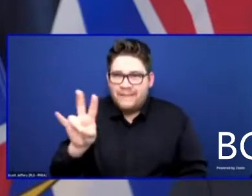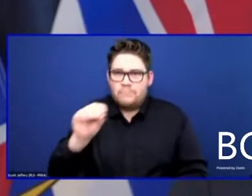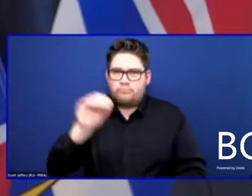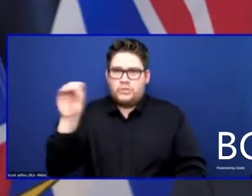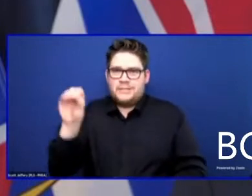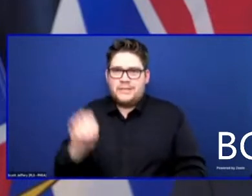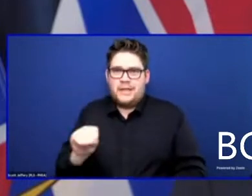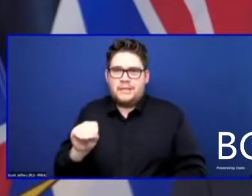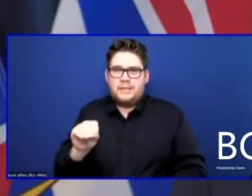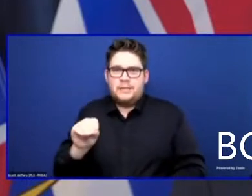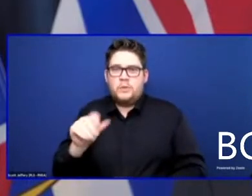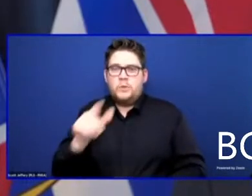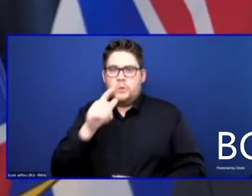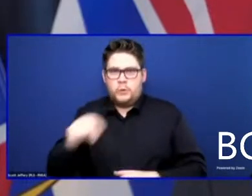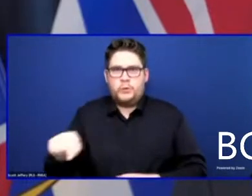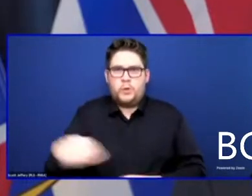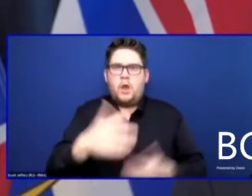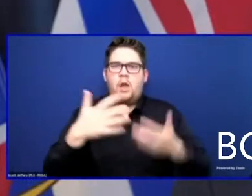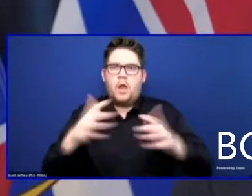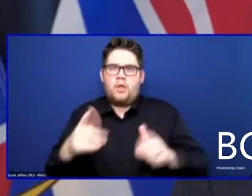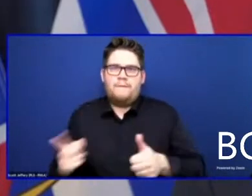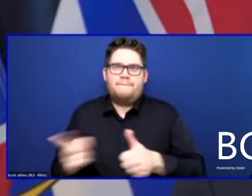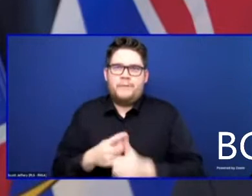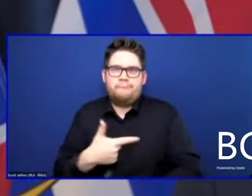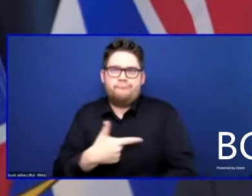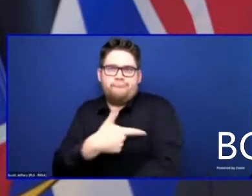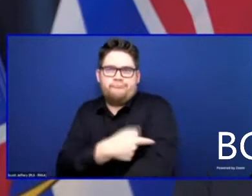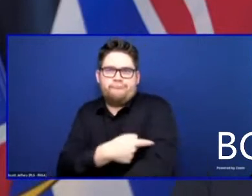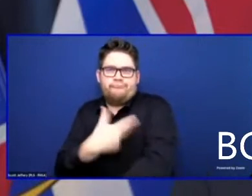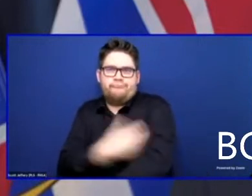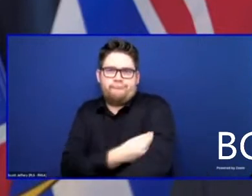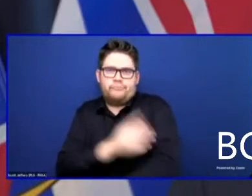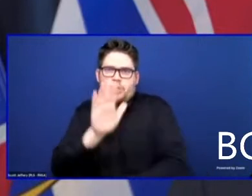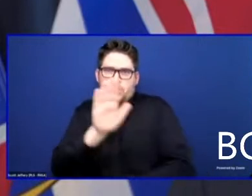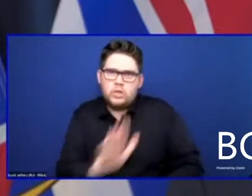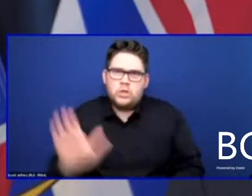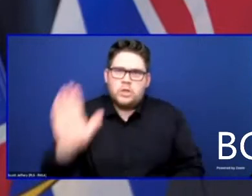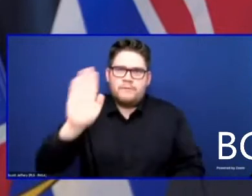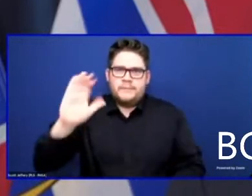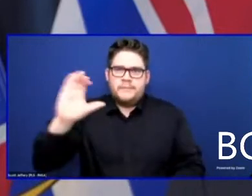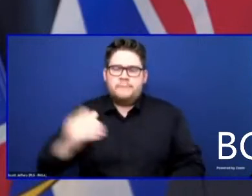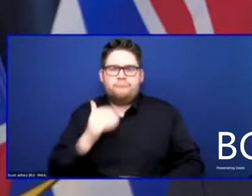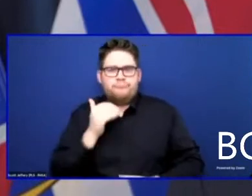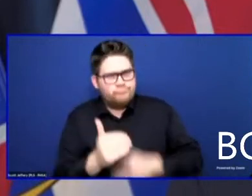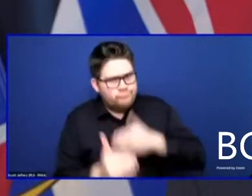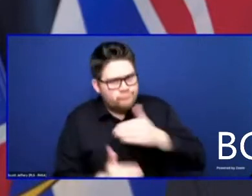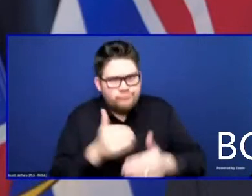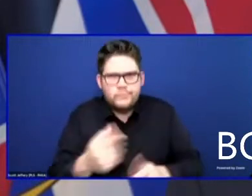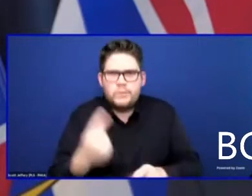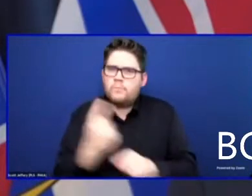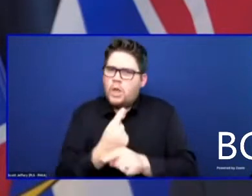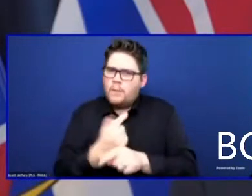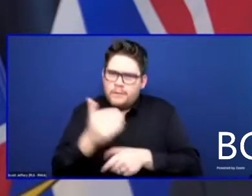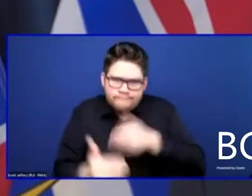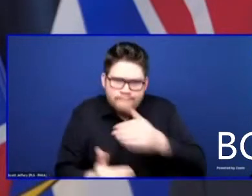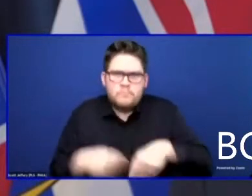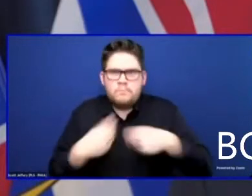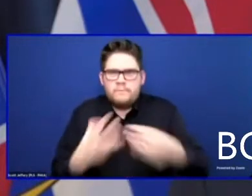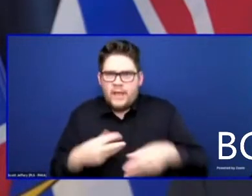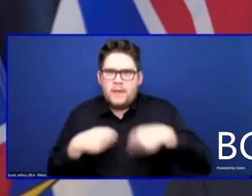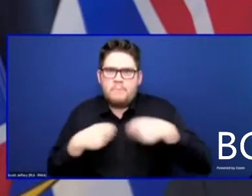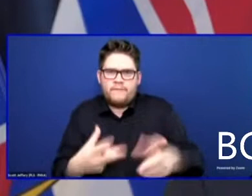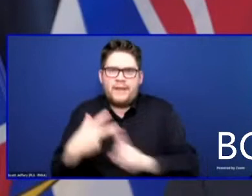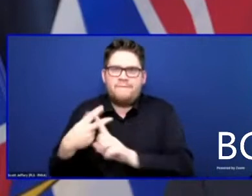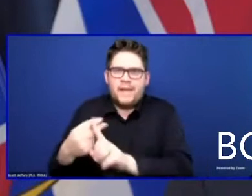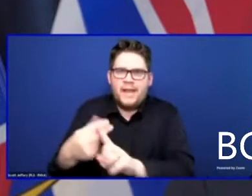shot of a 26.7%的人， COVID-19 也就是 vaccine. 说超 We're 过 going steadily in 4 the 个 right 人里 direction 边 on 有 the 1个人已经 vaccination 打 front, 了疫苗 and 了 our teams are doing 这个不 an 是总人口